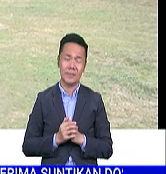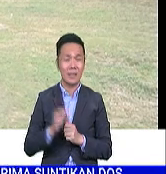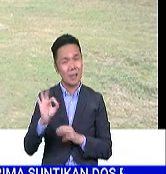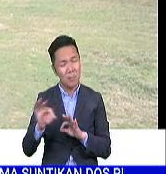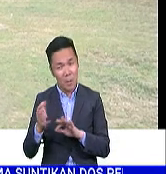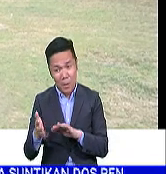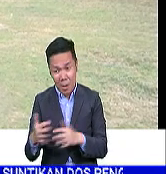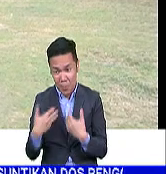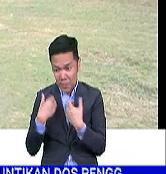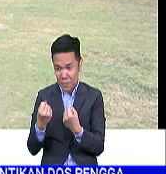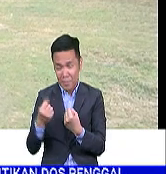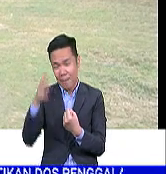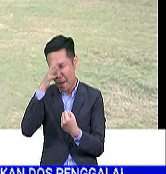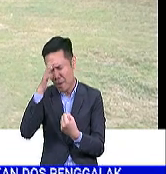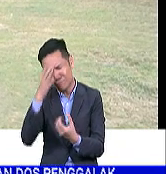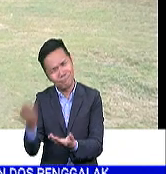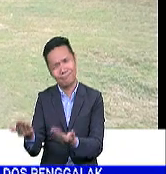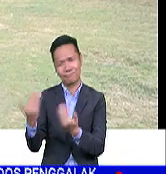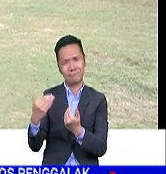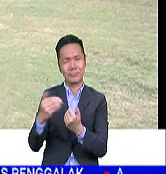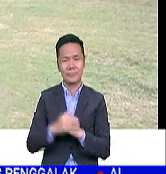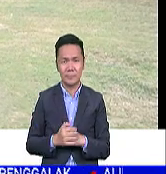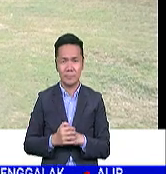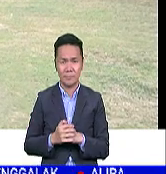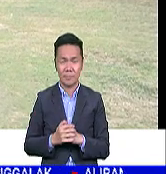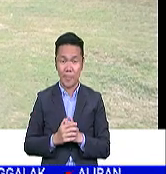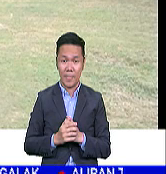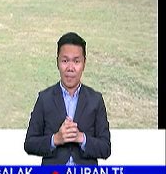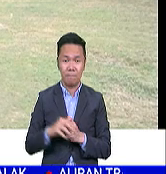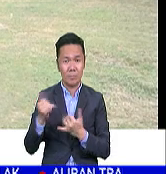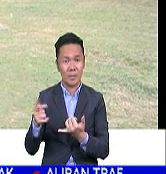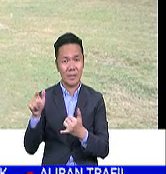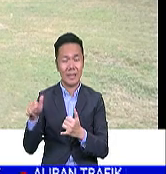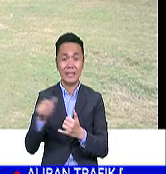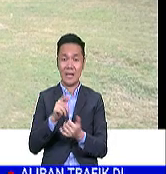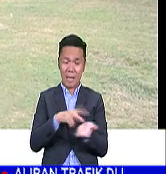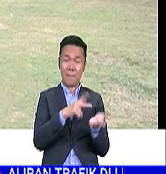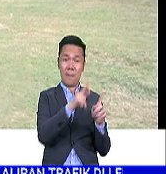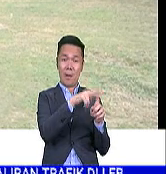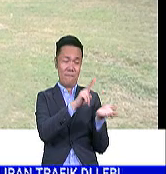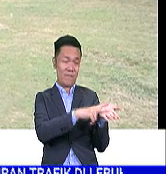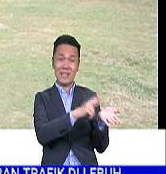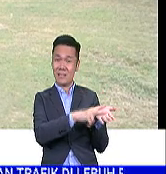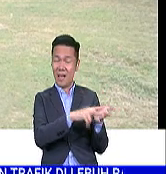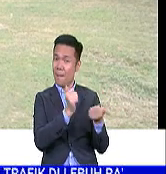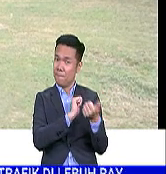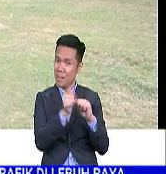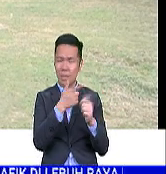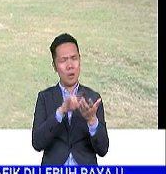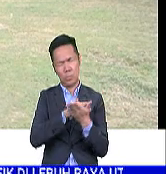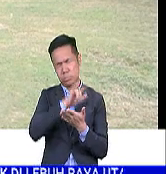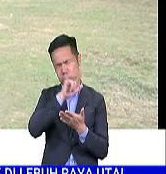sembuh, saya ingin bawa balik ayah saya ke sini. Jadi bila awak pergi ke Korea ni? Tengah huru visa sekarang, tengah mohon. InsyaAllah kalau lulus, saya akan